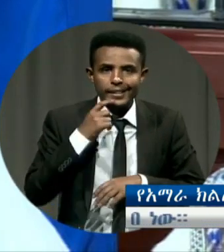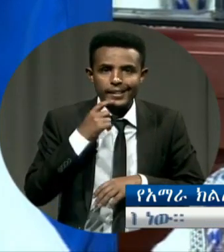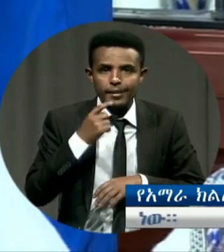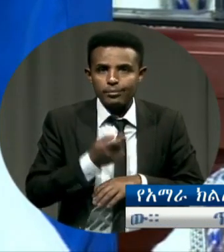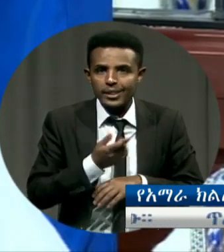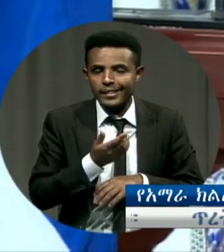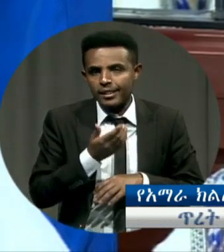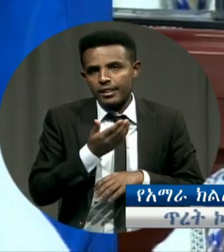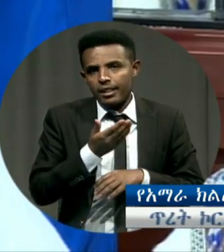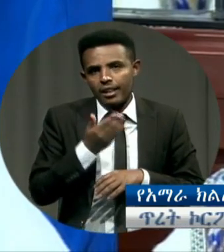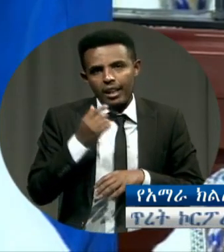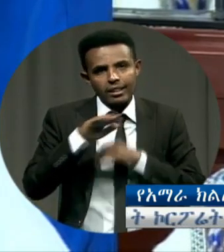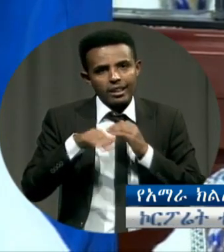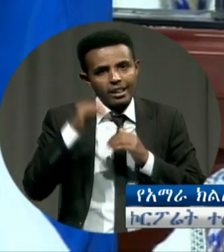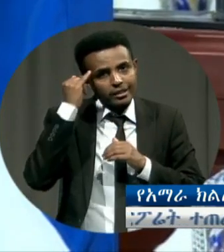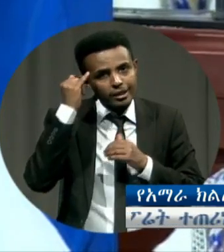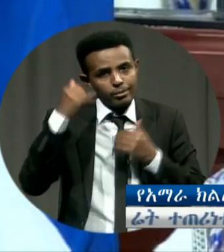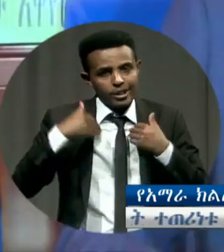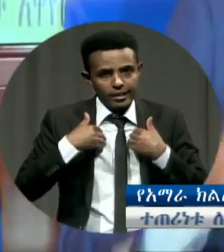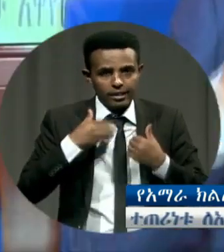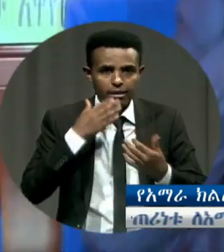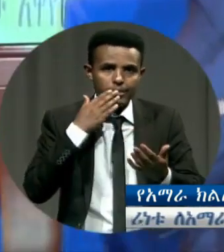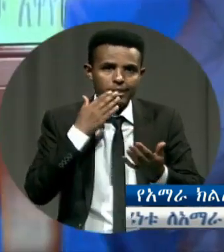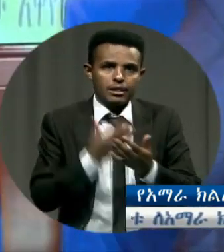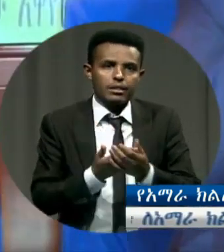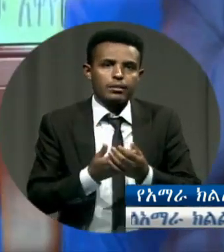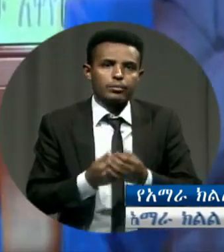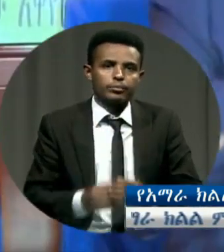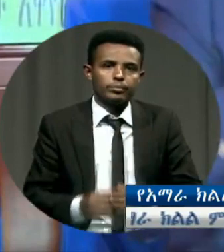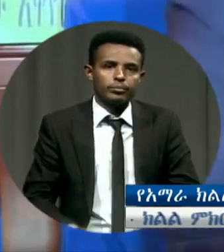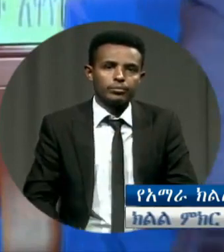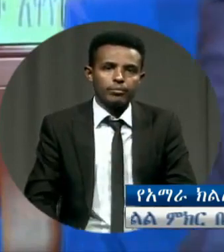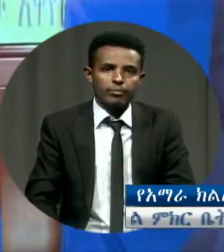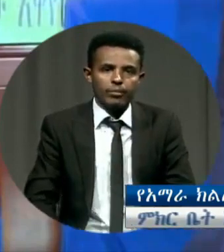የሆነ አስተያየት ነው ያለኝ አመሰግናለሁ